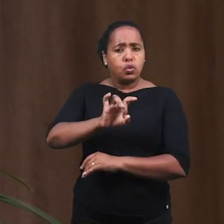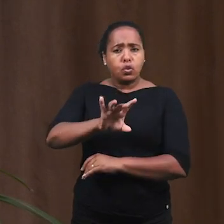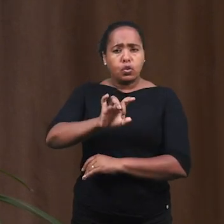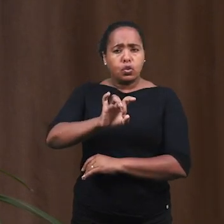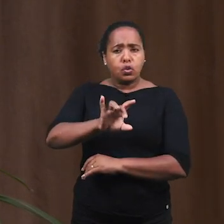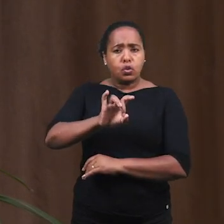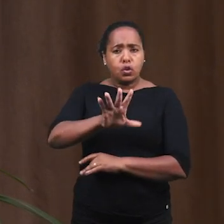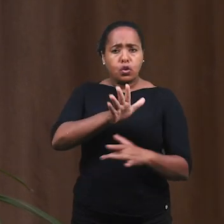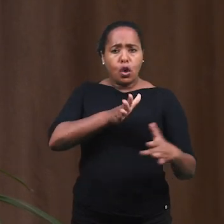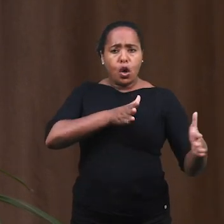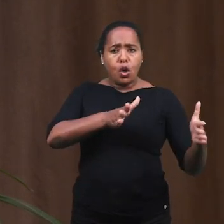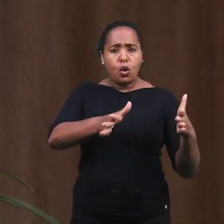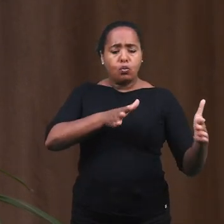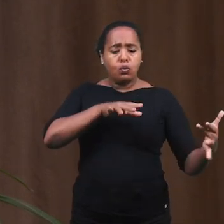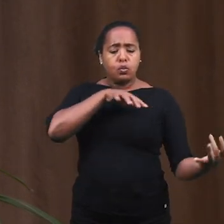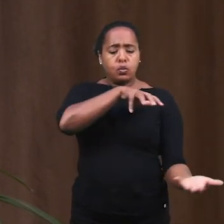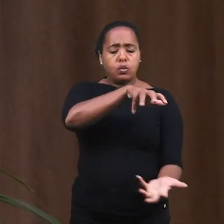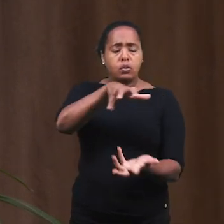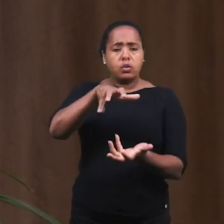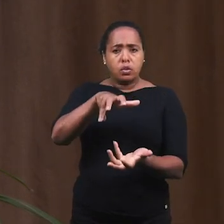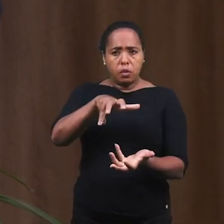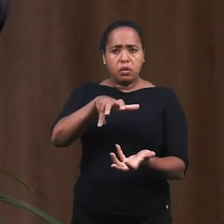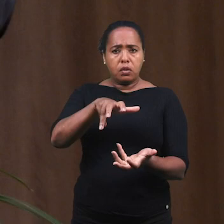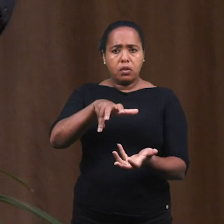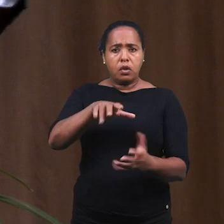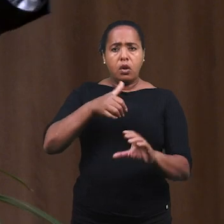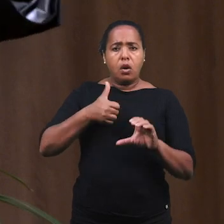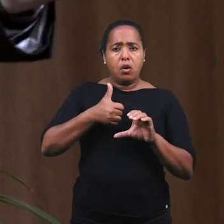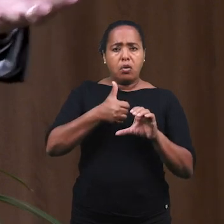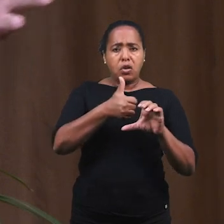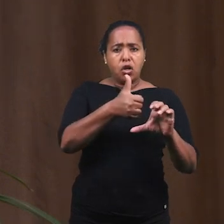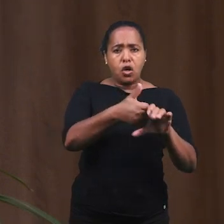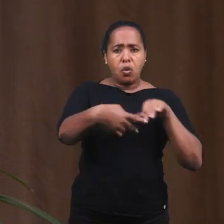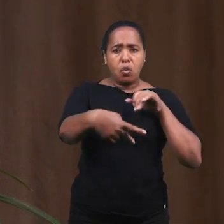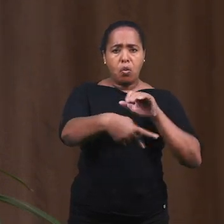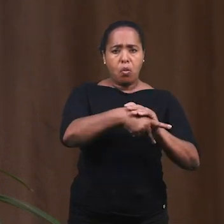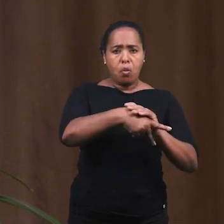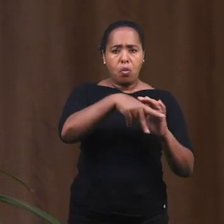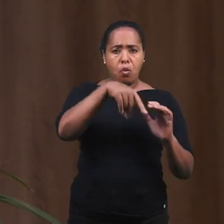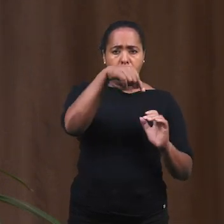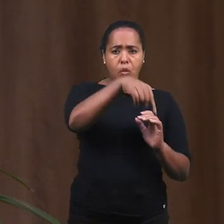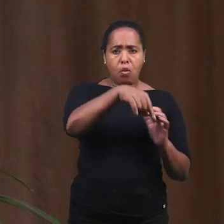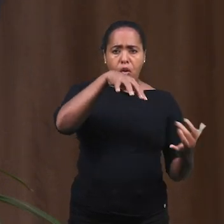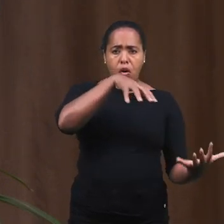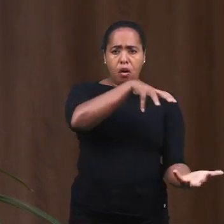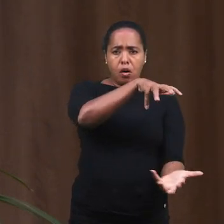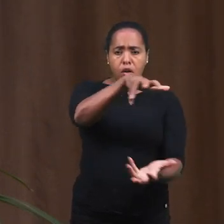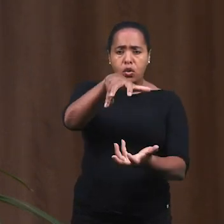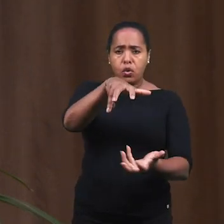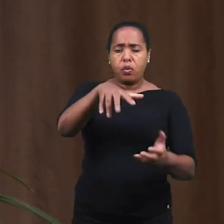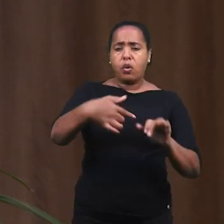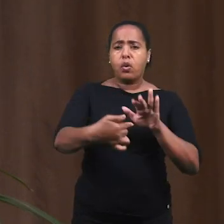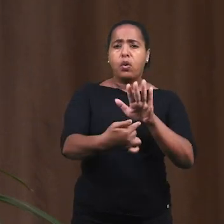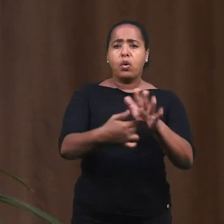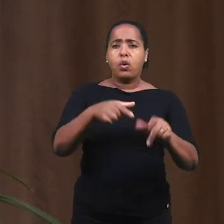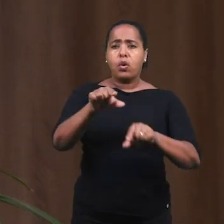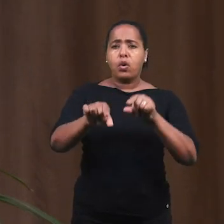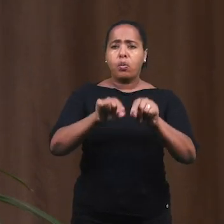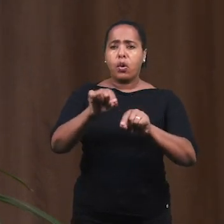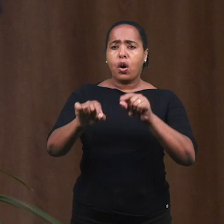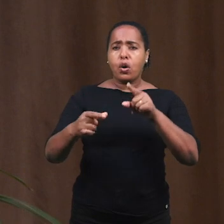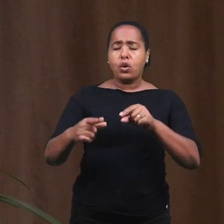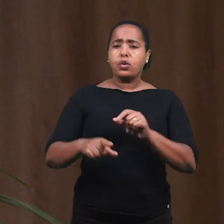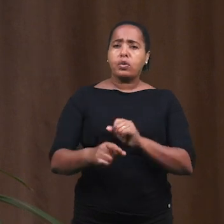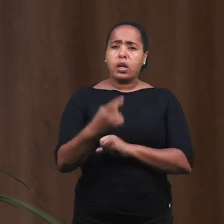Господа Иисуса лишь для этой жизни. Это христианство земное, оно